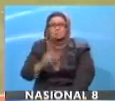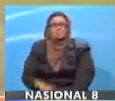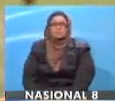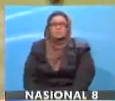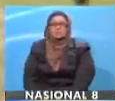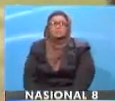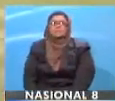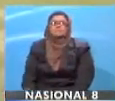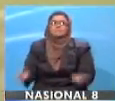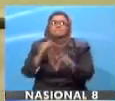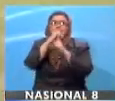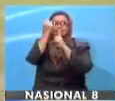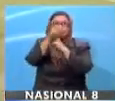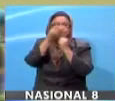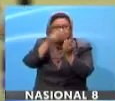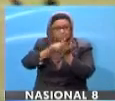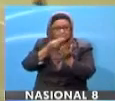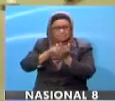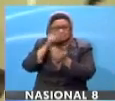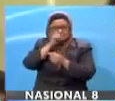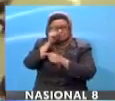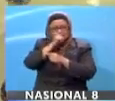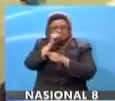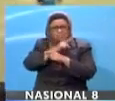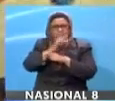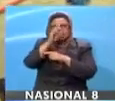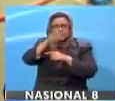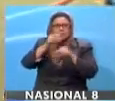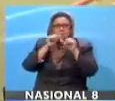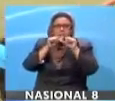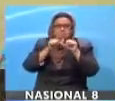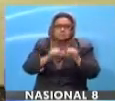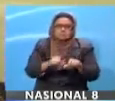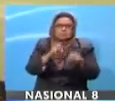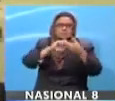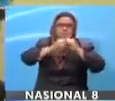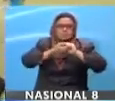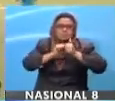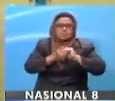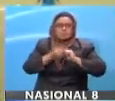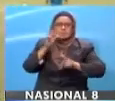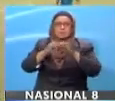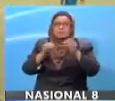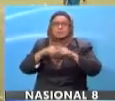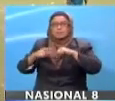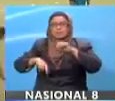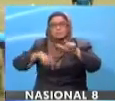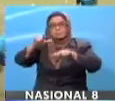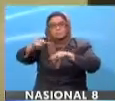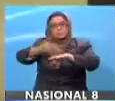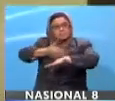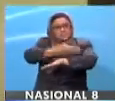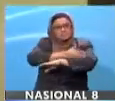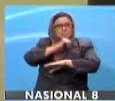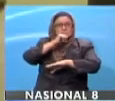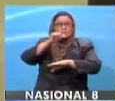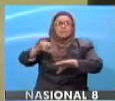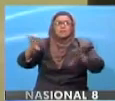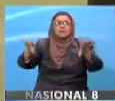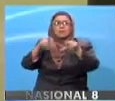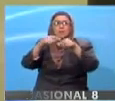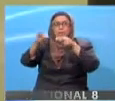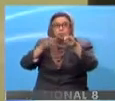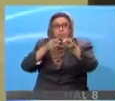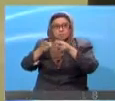Keadaan kewangan tenat KHM bakal terus kritikal andai langkah penambahbaikan tidak diambil pengurusan baru. Ini kerana kos pentadbiran dan